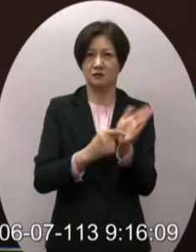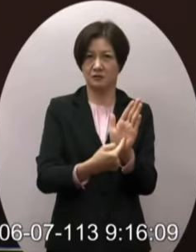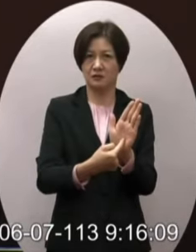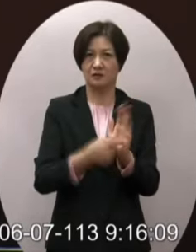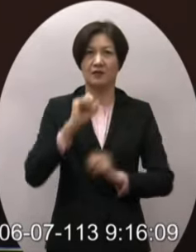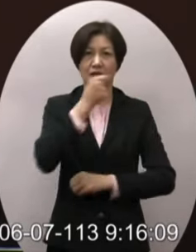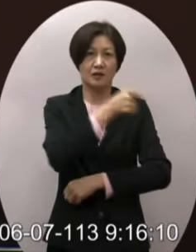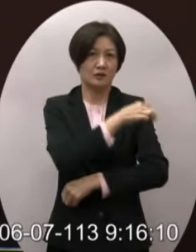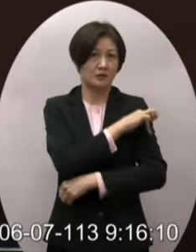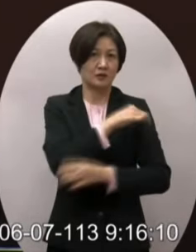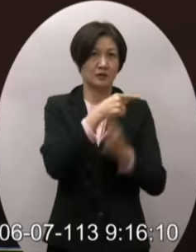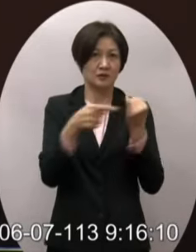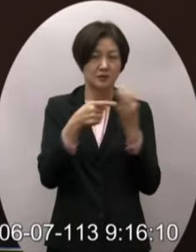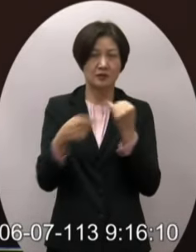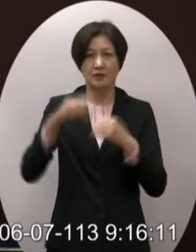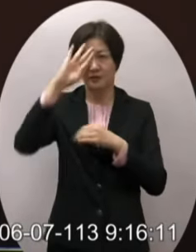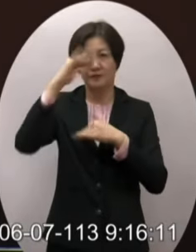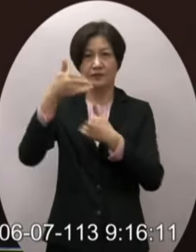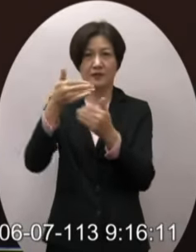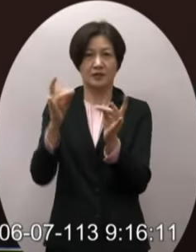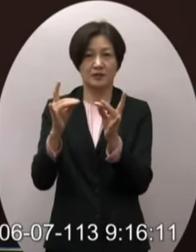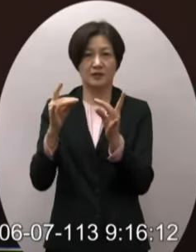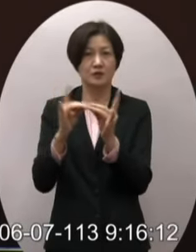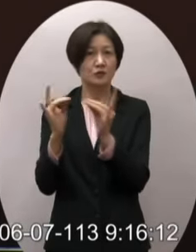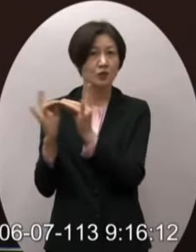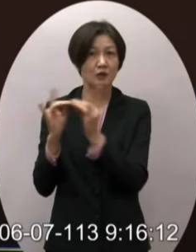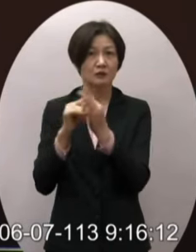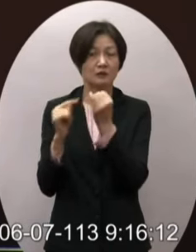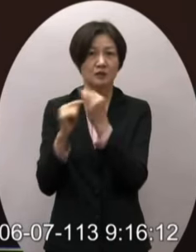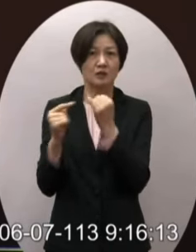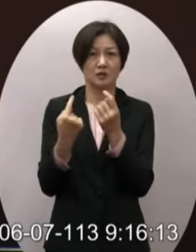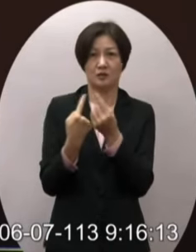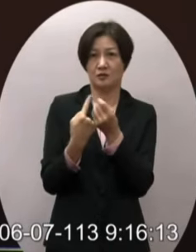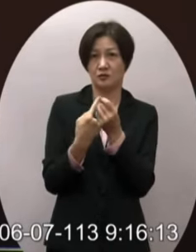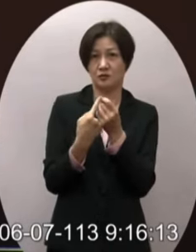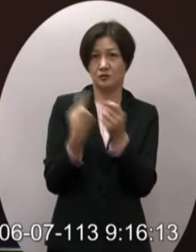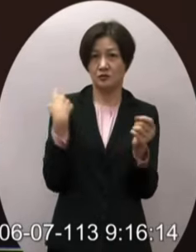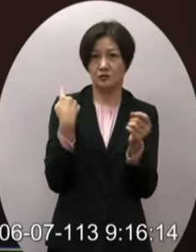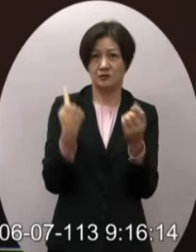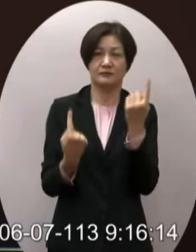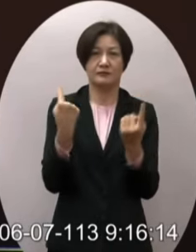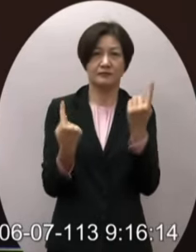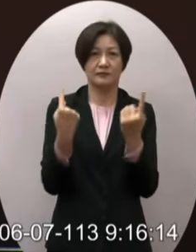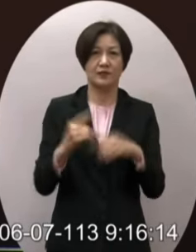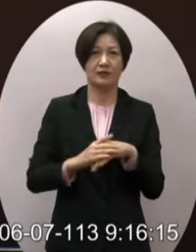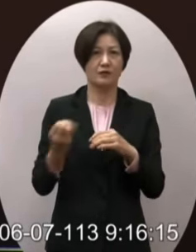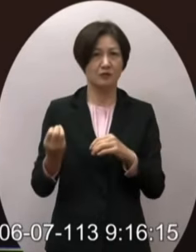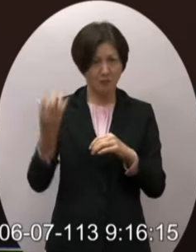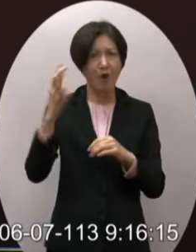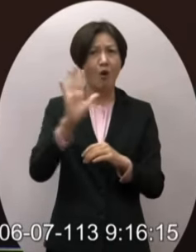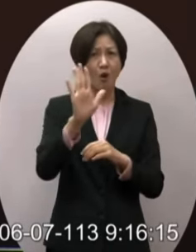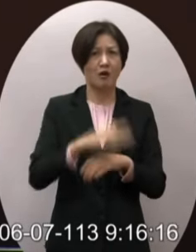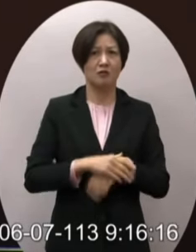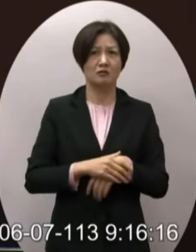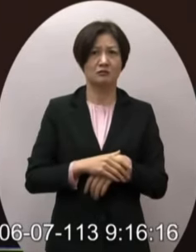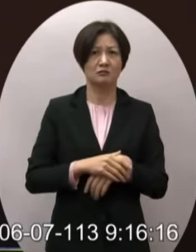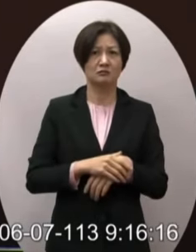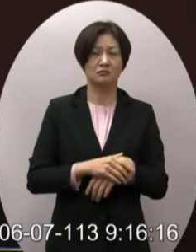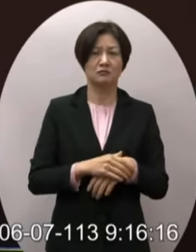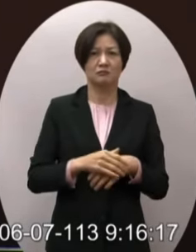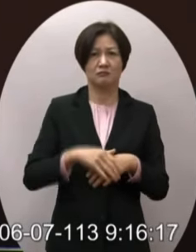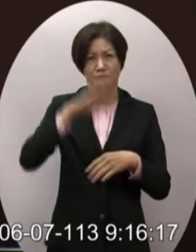内的护理师病床数均比去年的同期增长，不可能有关床